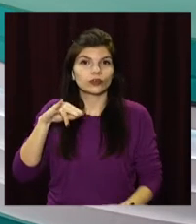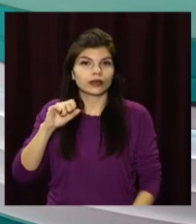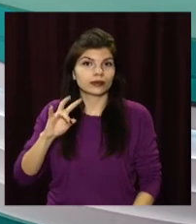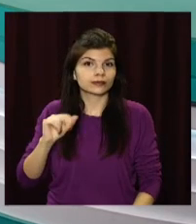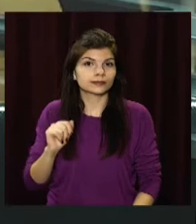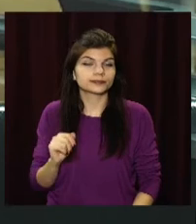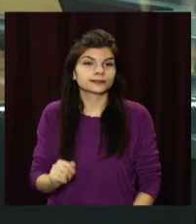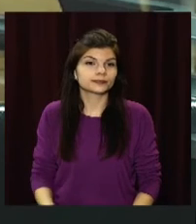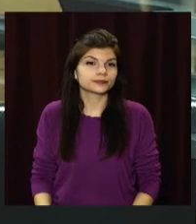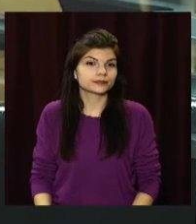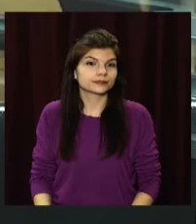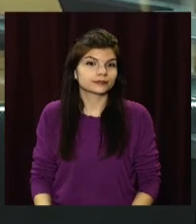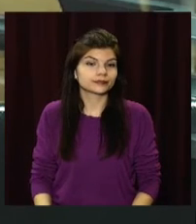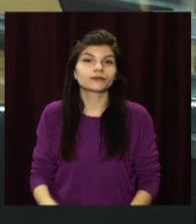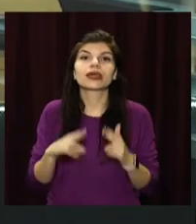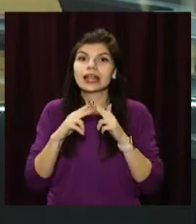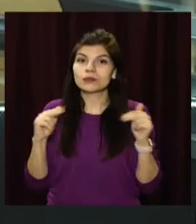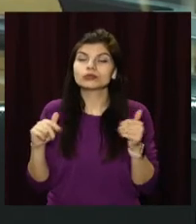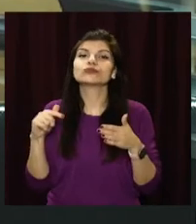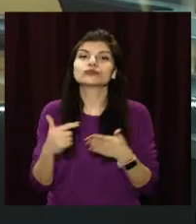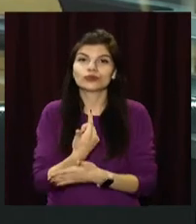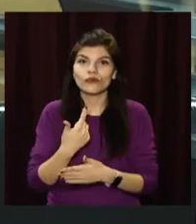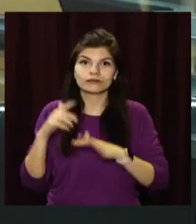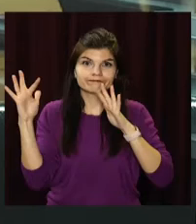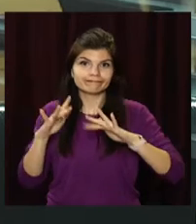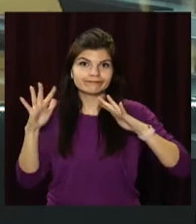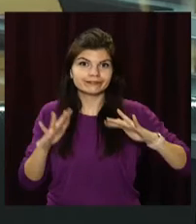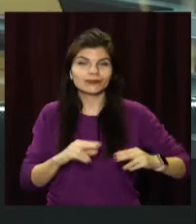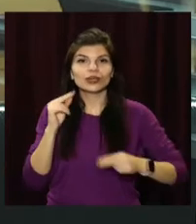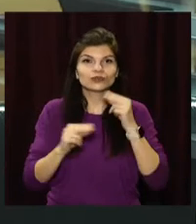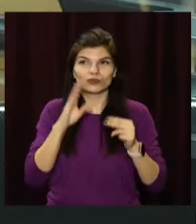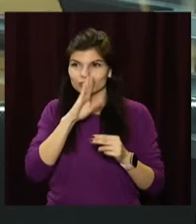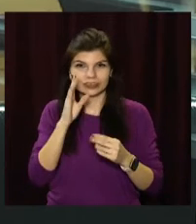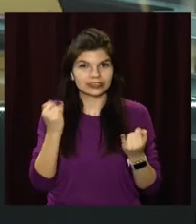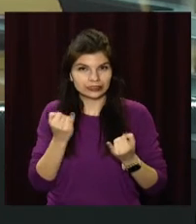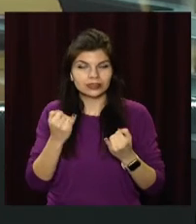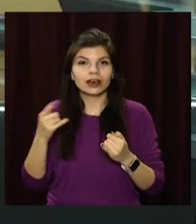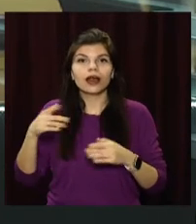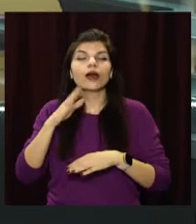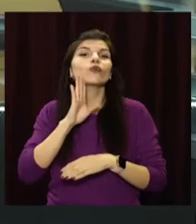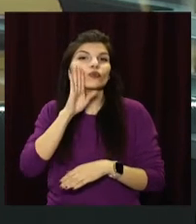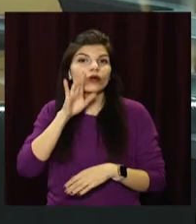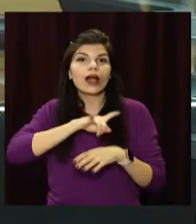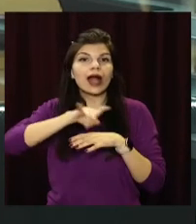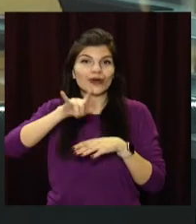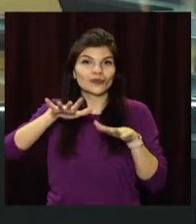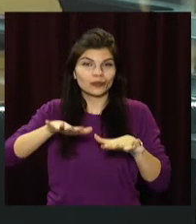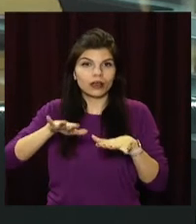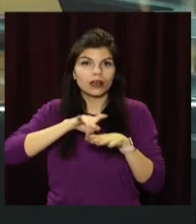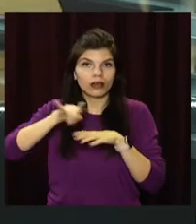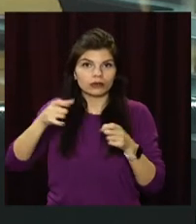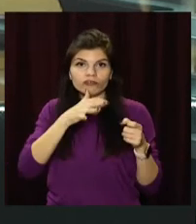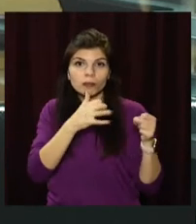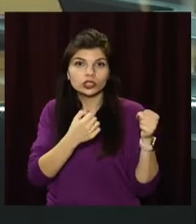Пуговкіна. Дніпро знову засніжило. Через негоду сьогодні вранці в аеропорті затримували вильоти.